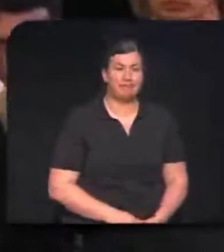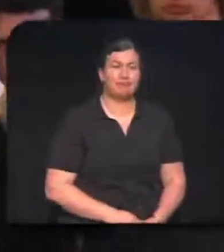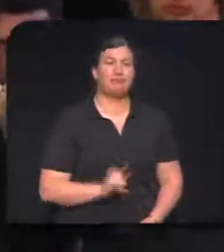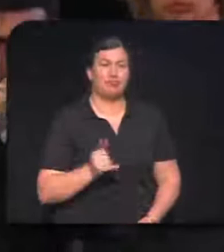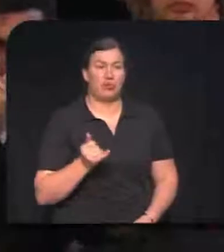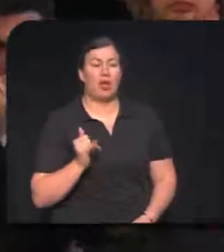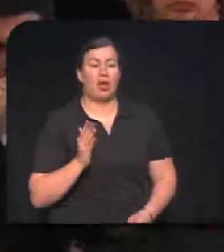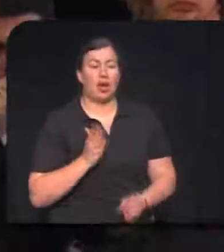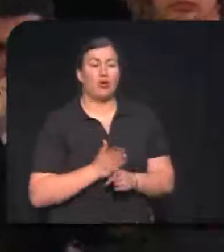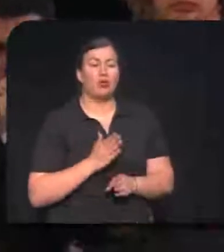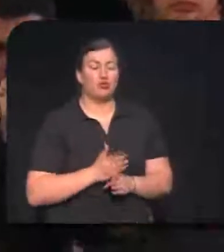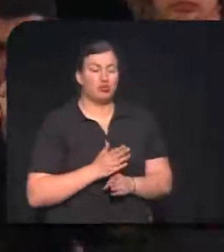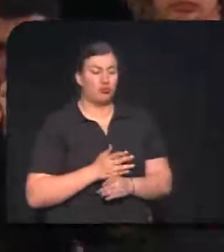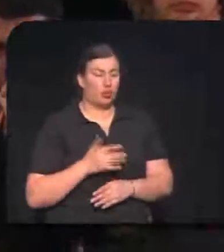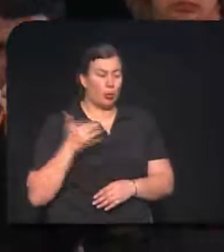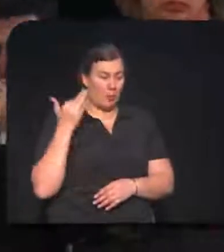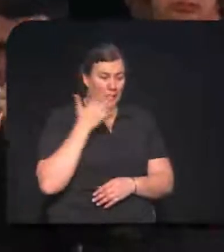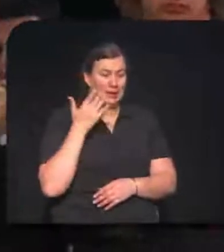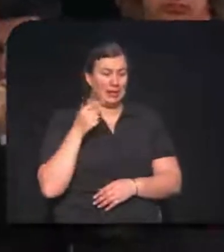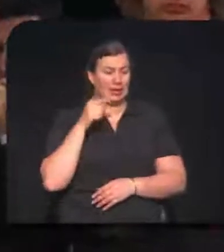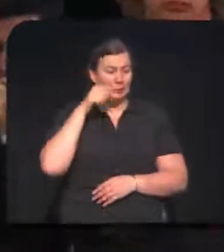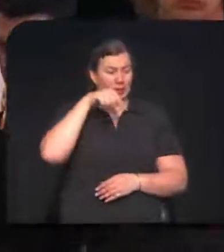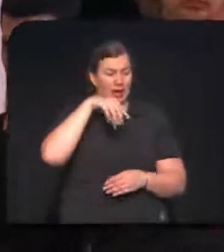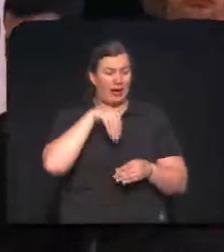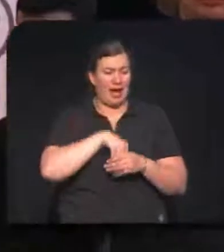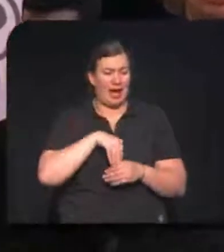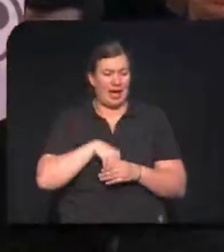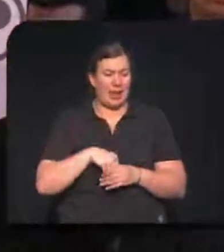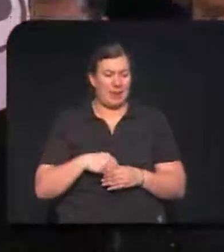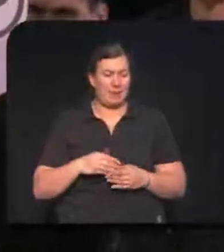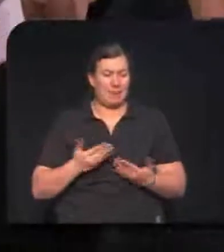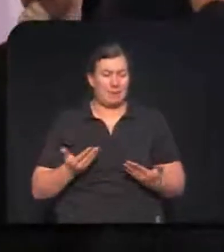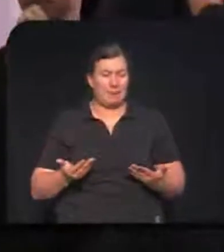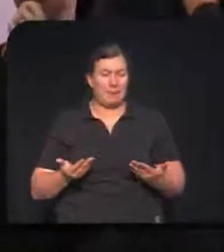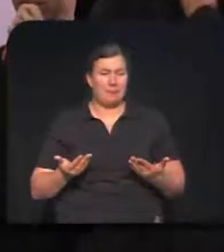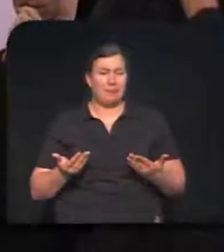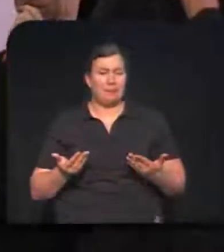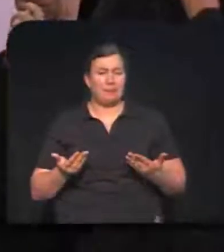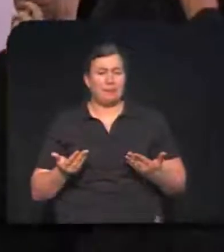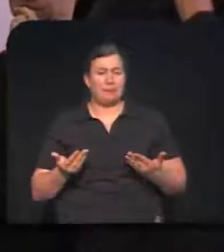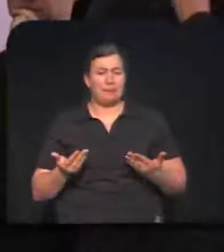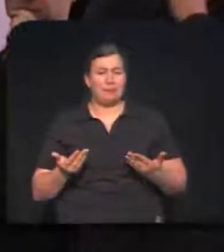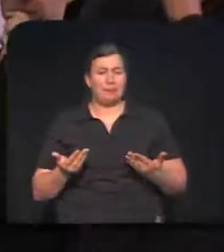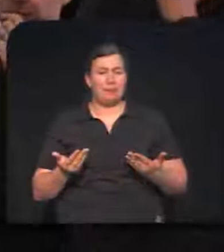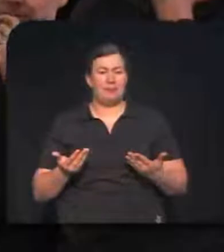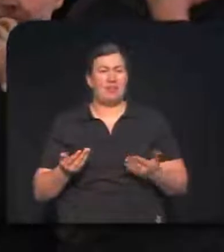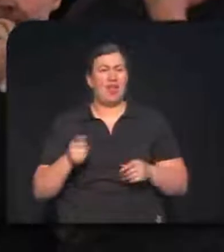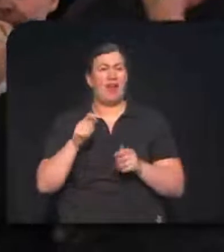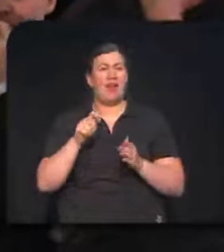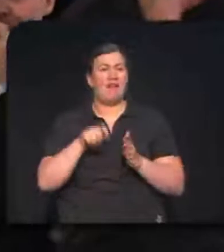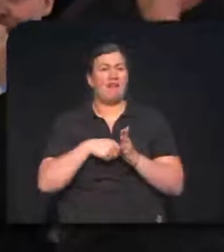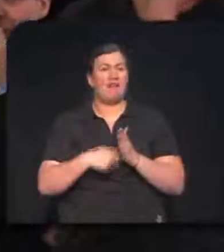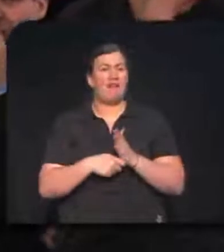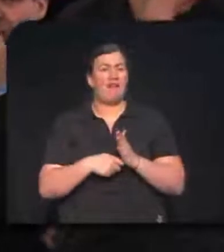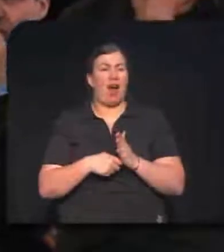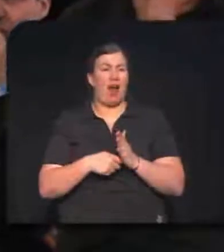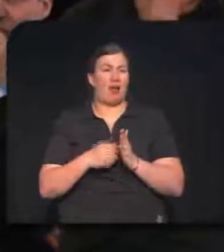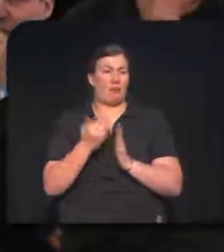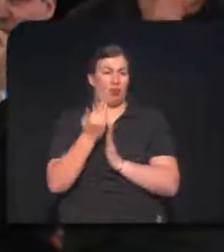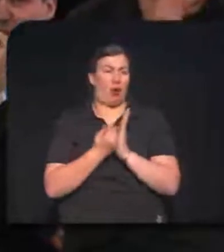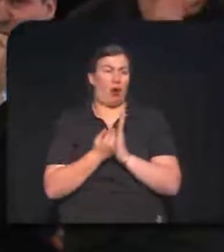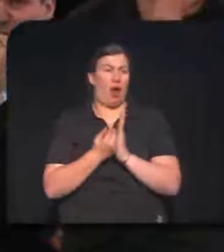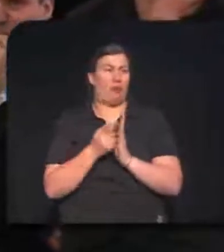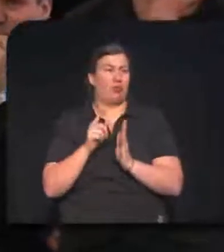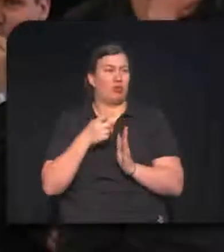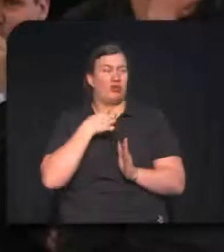es ist so das geht hier um ein Wahlprogramm und wir möchten damit eine Wahl gewinnen und keinen Wirtschaftsnobelpreis und